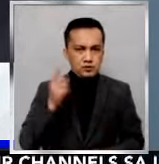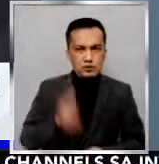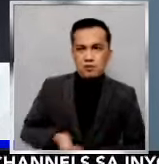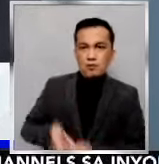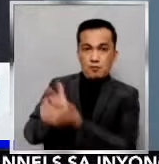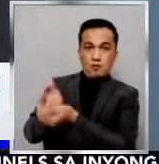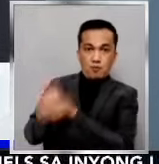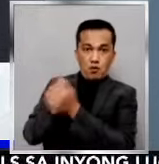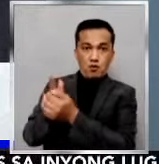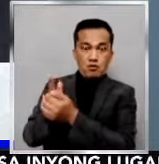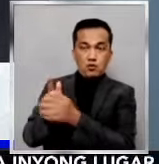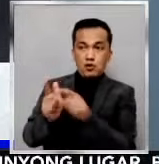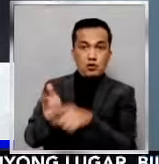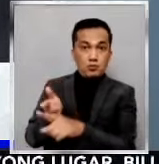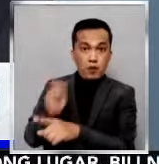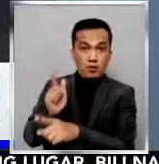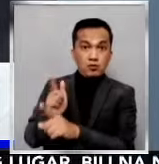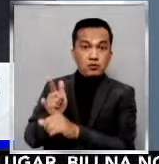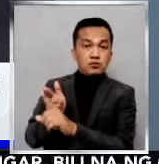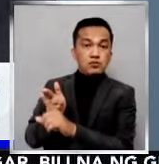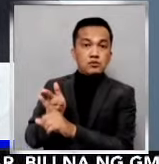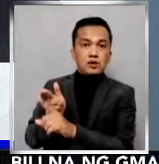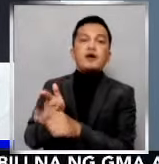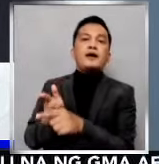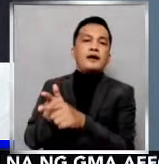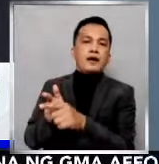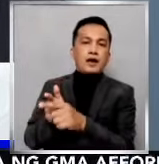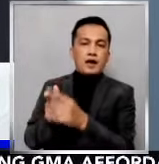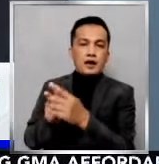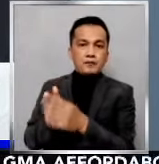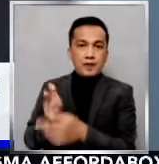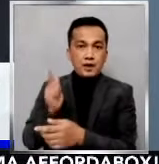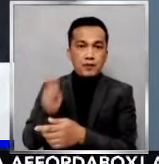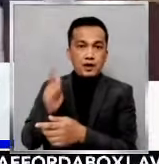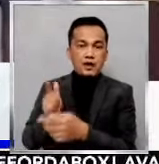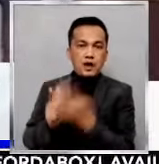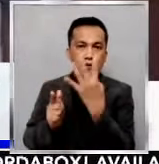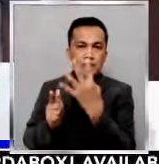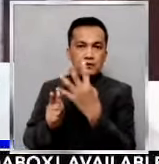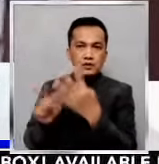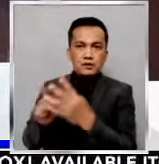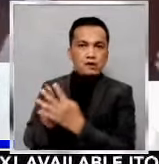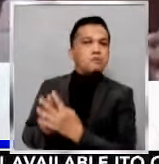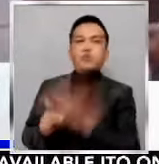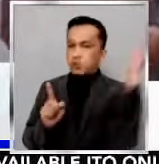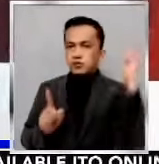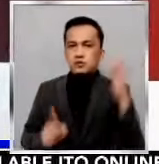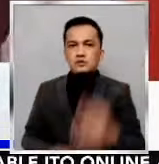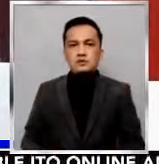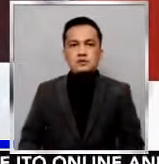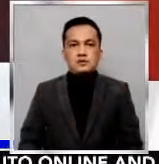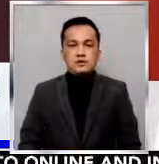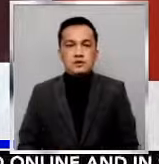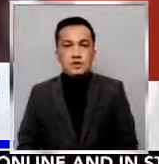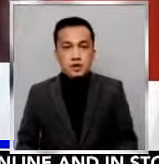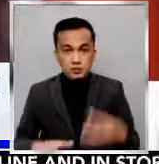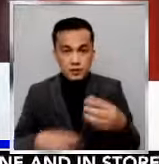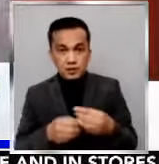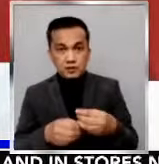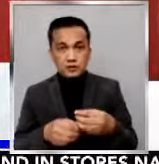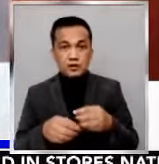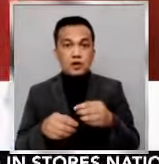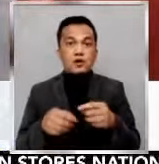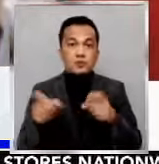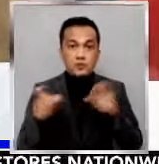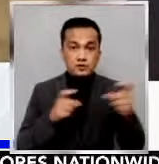ko po, yun na, yung apat na putok, doon na po sila nagtakbuhan. Sa follow-up operation ng San Juan Police, nadakip